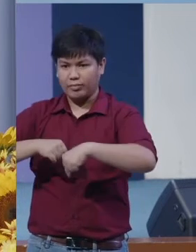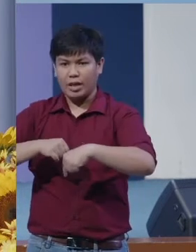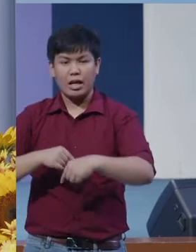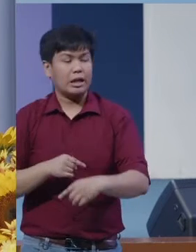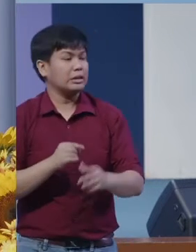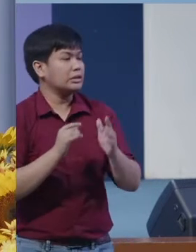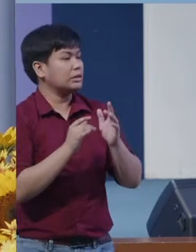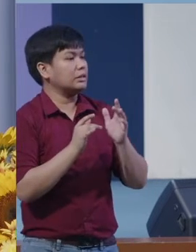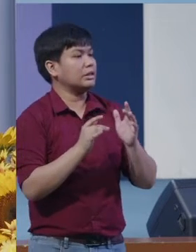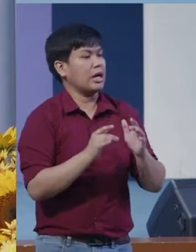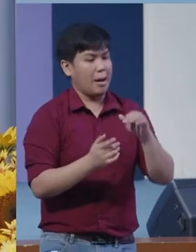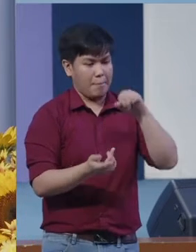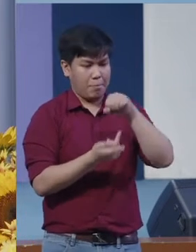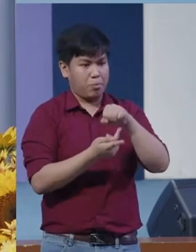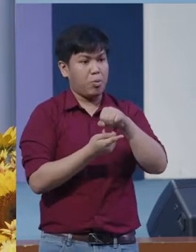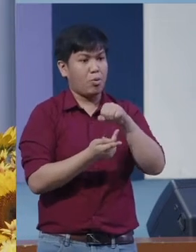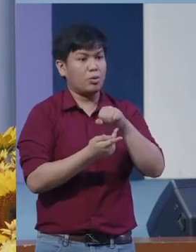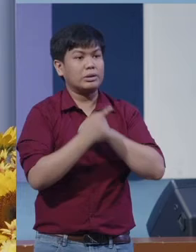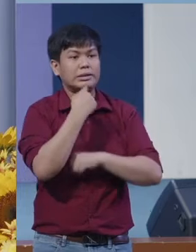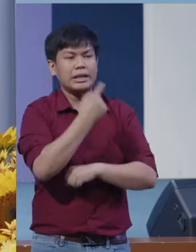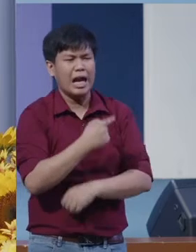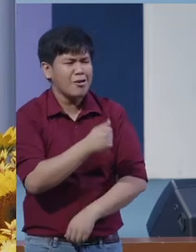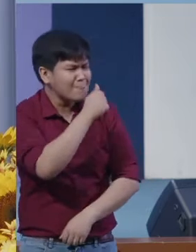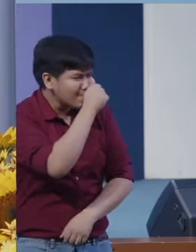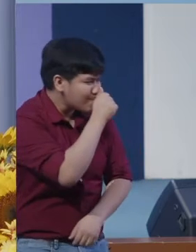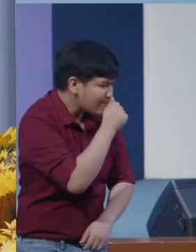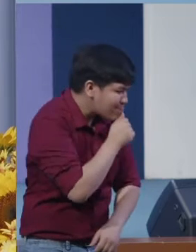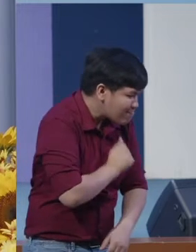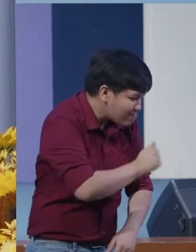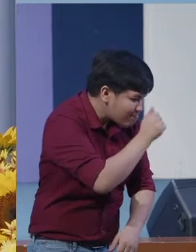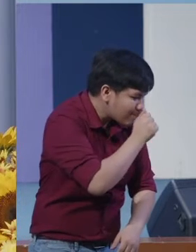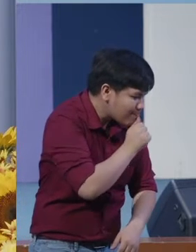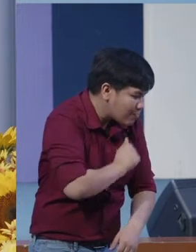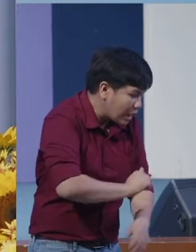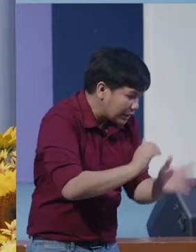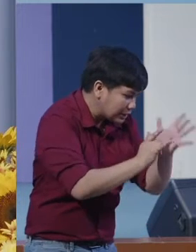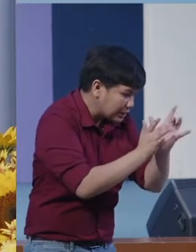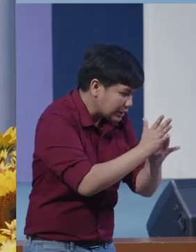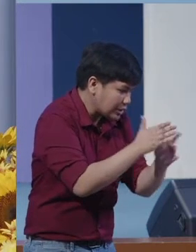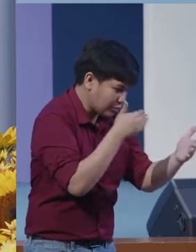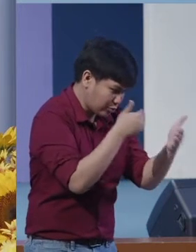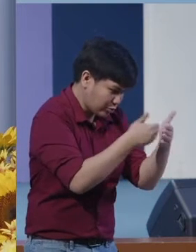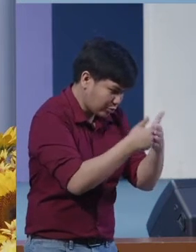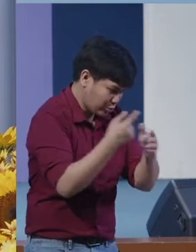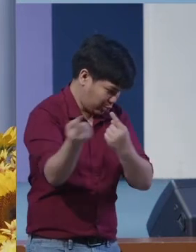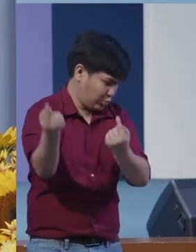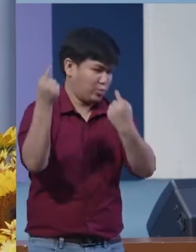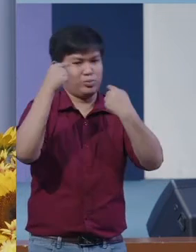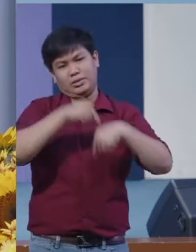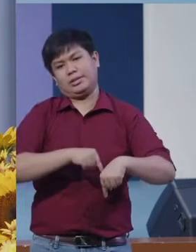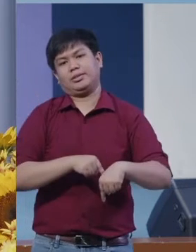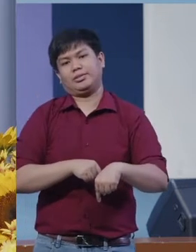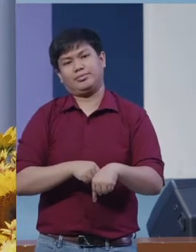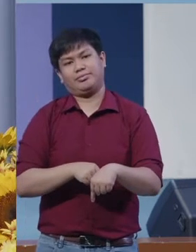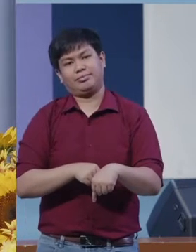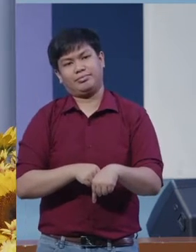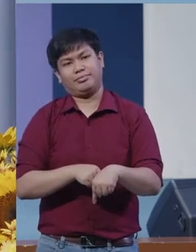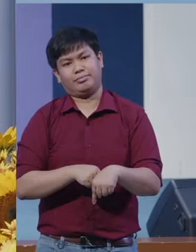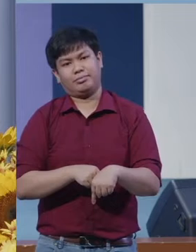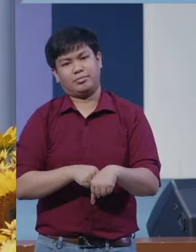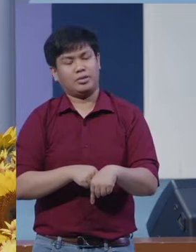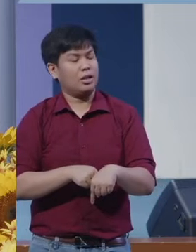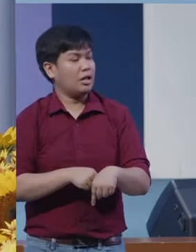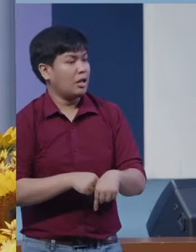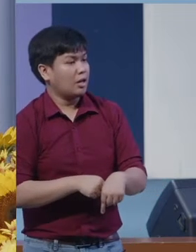Sabi niya, konting tiis na lang. Malapit nang dumating ang Panginoon. So